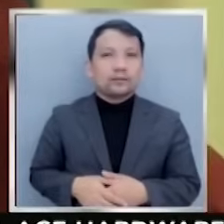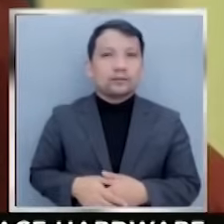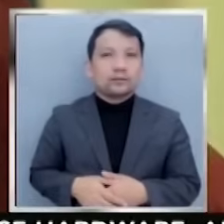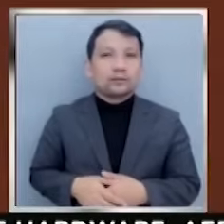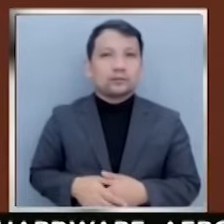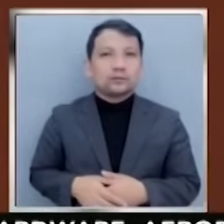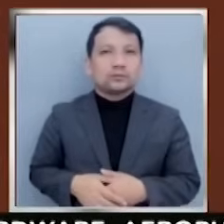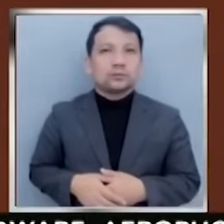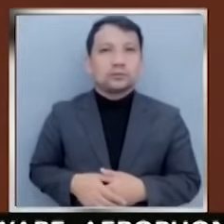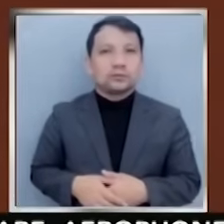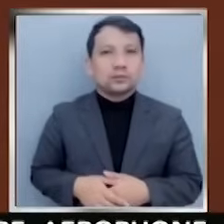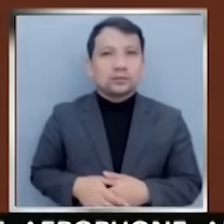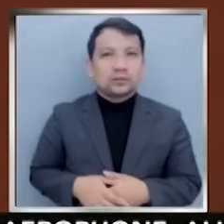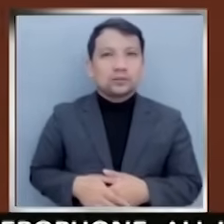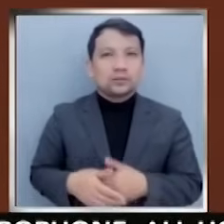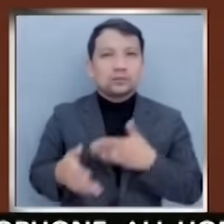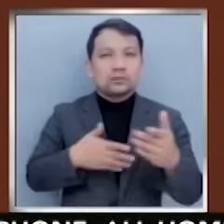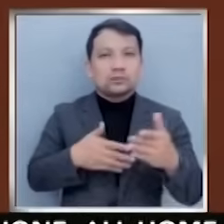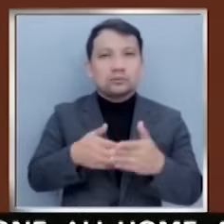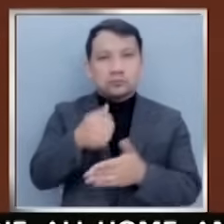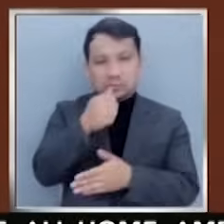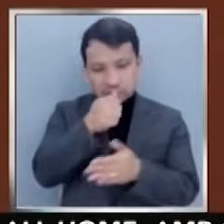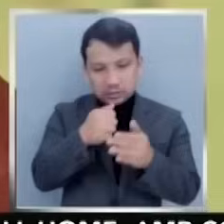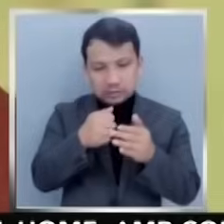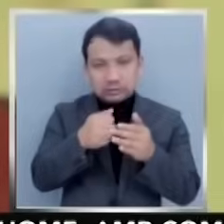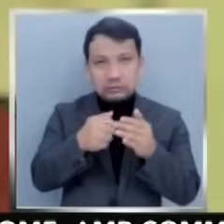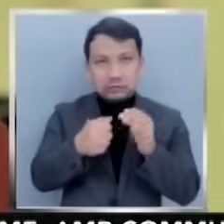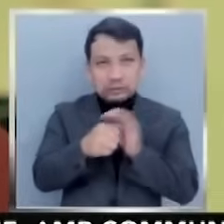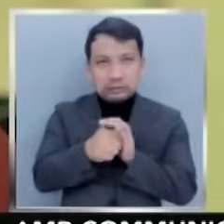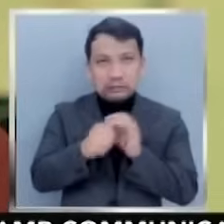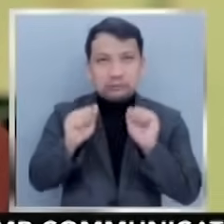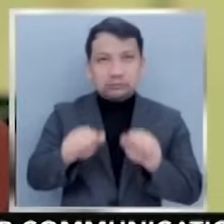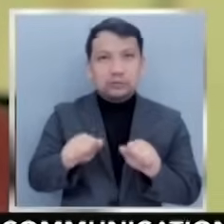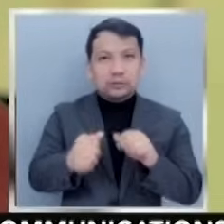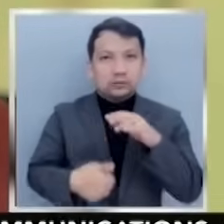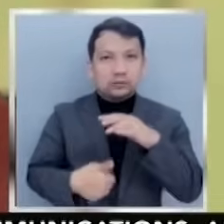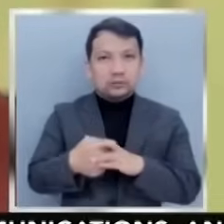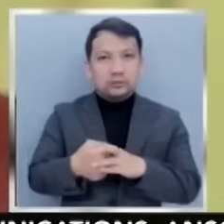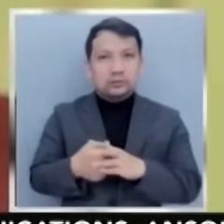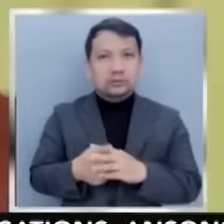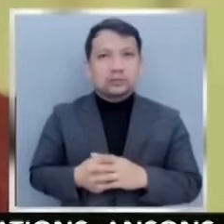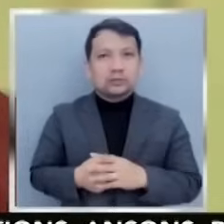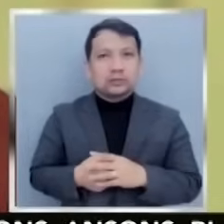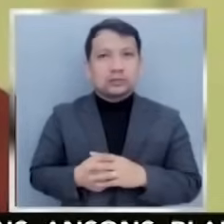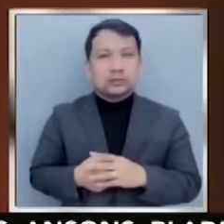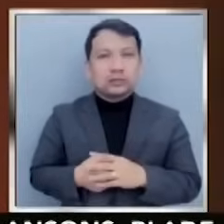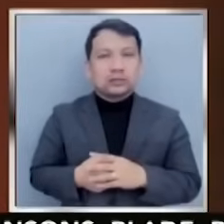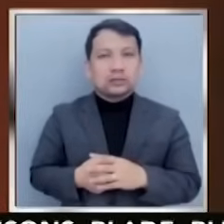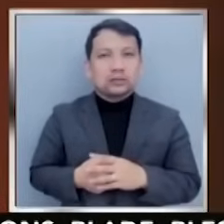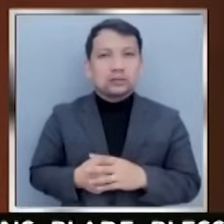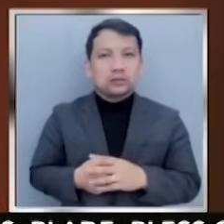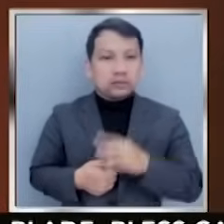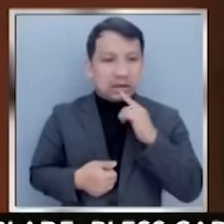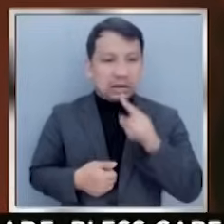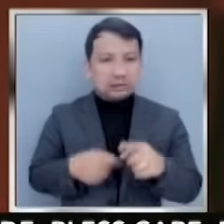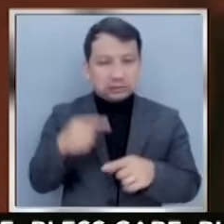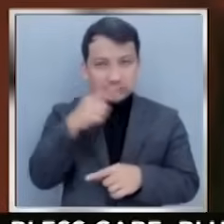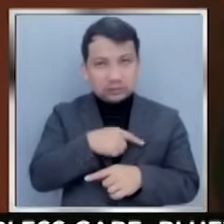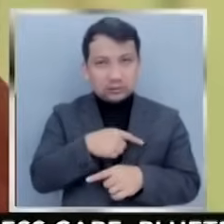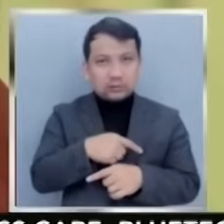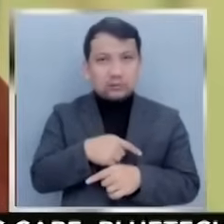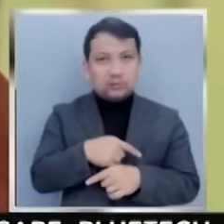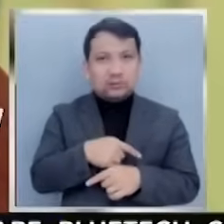nila, walang lihim na hindi nabubunyag. Sinungaling, manggagamit,